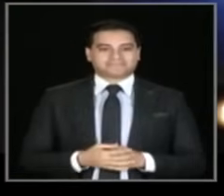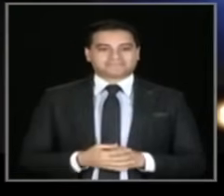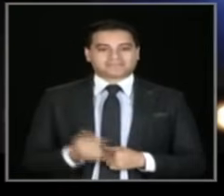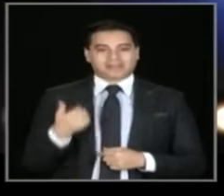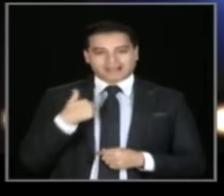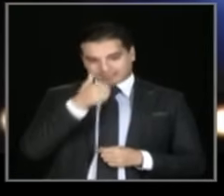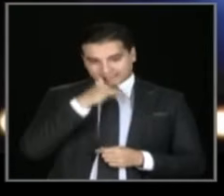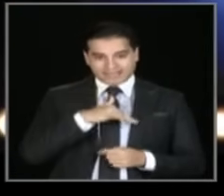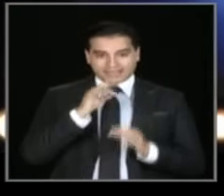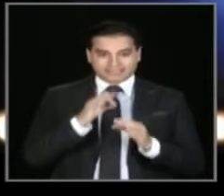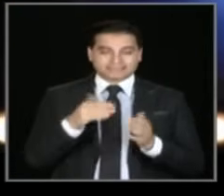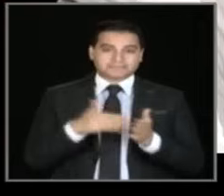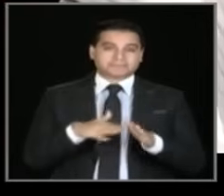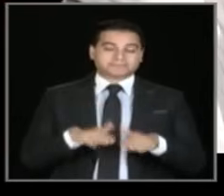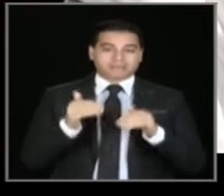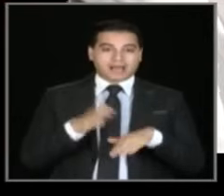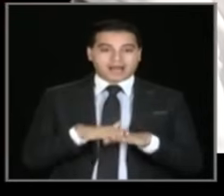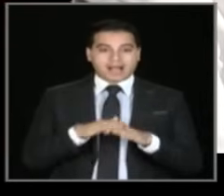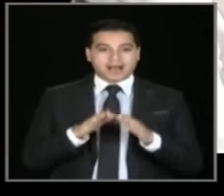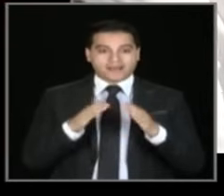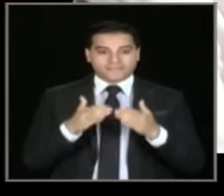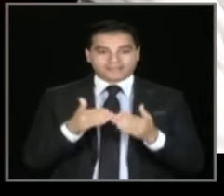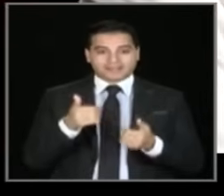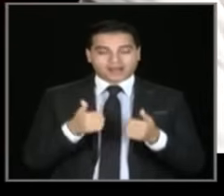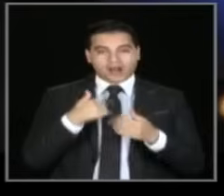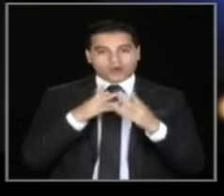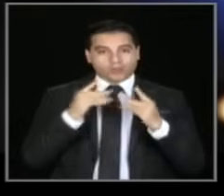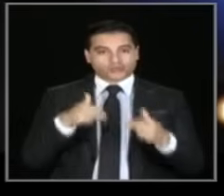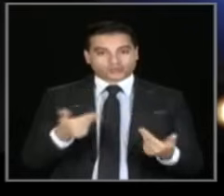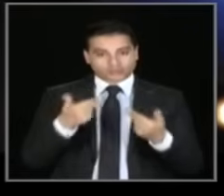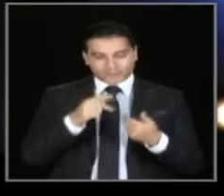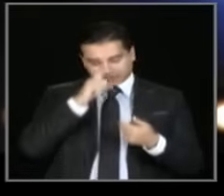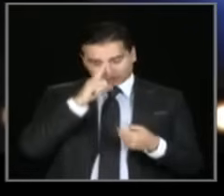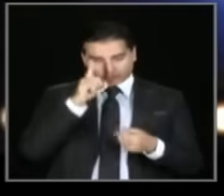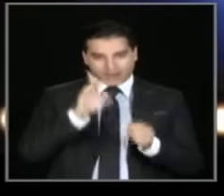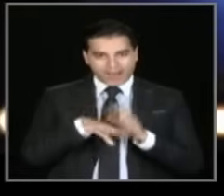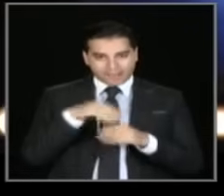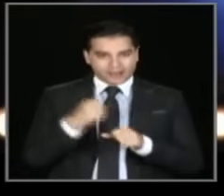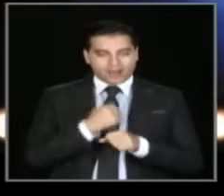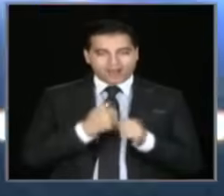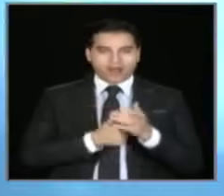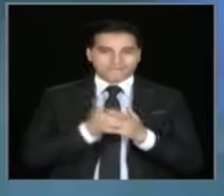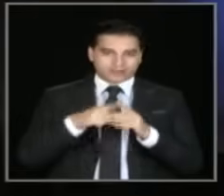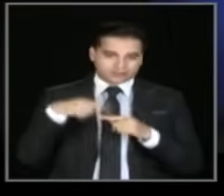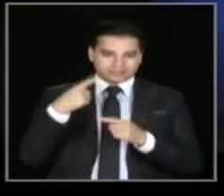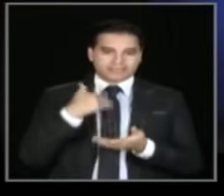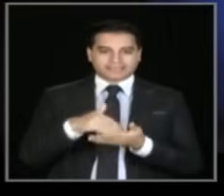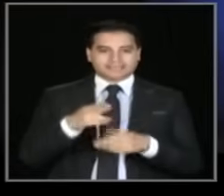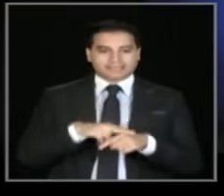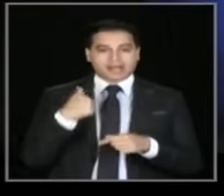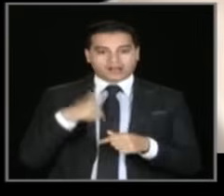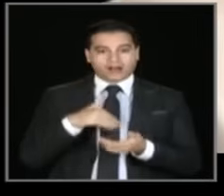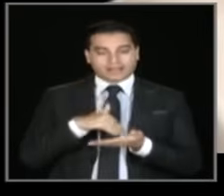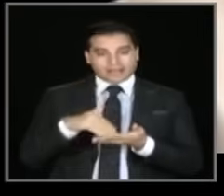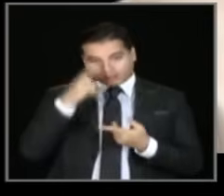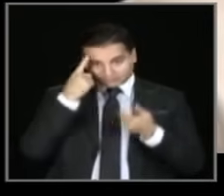كان زعلانة جدا ان احنا خرجنا من دور المجموعات، وزعلانة اكتر ان انا هفتقد اجواء الاستوديو، بس ان شاء الله هستعد كويس ونشارك في الموسم الجاي. انا نازل النهارده